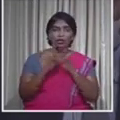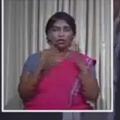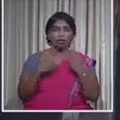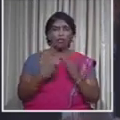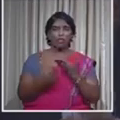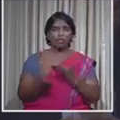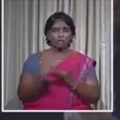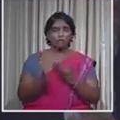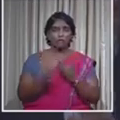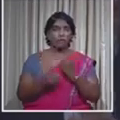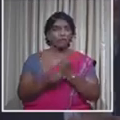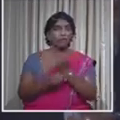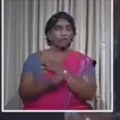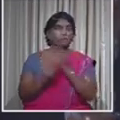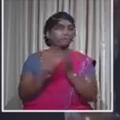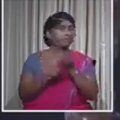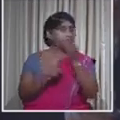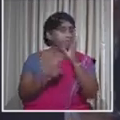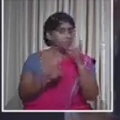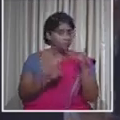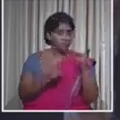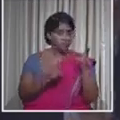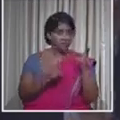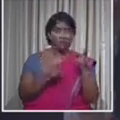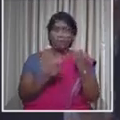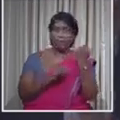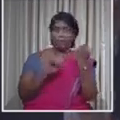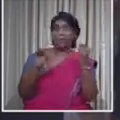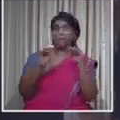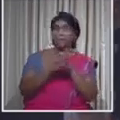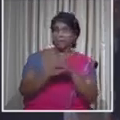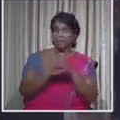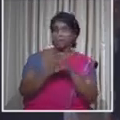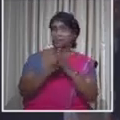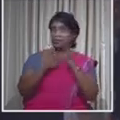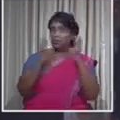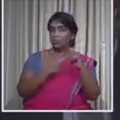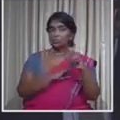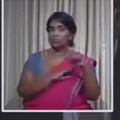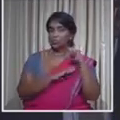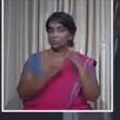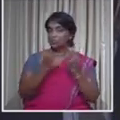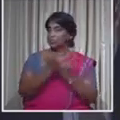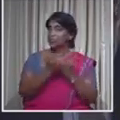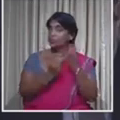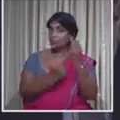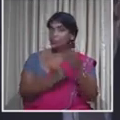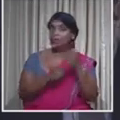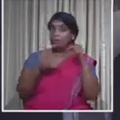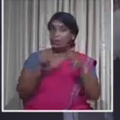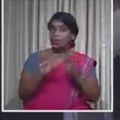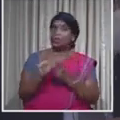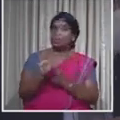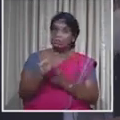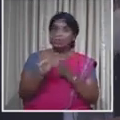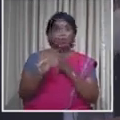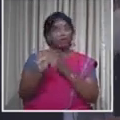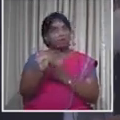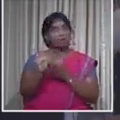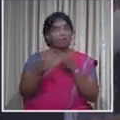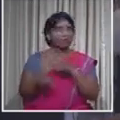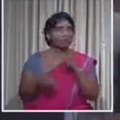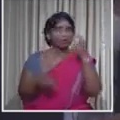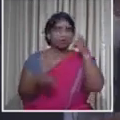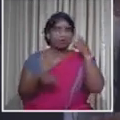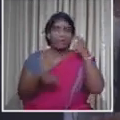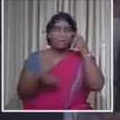කලකිරීමකින්. විශේෂයෙන්ම ගෝඨාභය රාජපක්ෂ ජනාධිපතිවරයා බලයට පත් කරන්න විශාල ශක්තියක් දායකත්වයක් දුන්නා අය තමයි තරුණයෝ. ඒ තරුණයන් බලාපොරොත්තුවක්